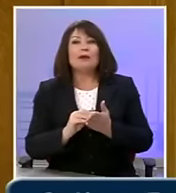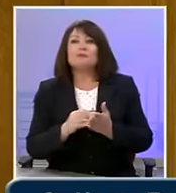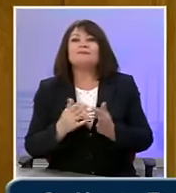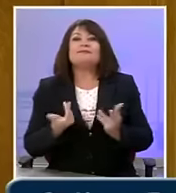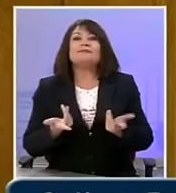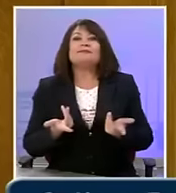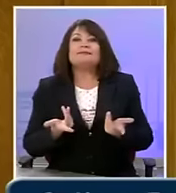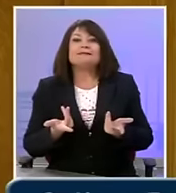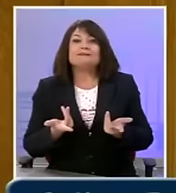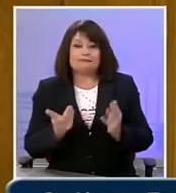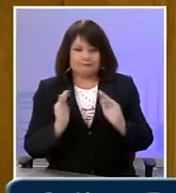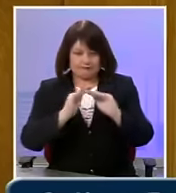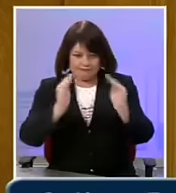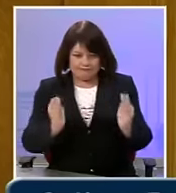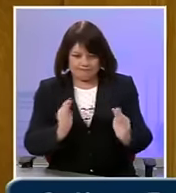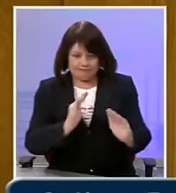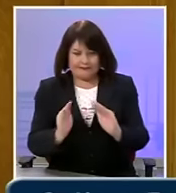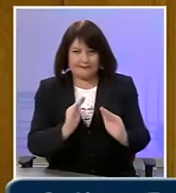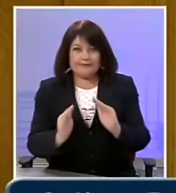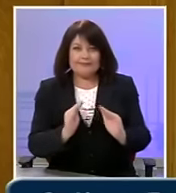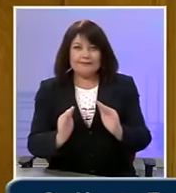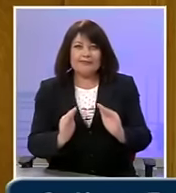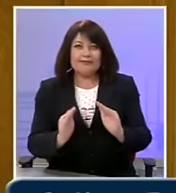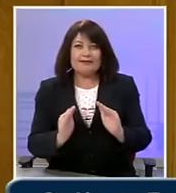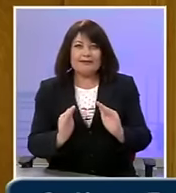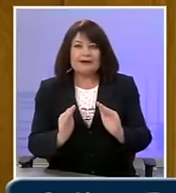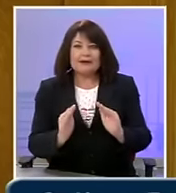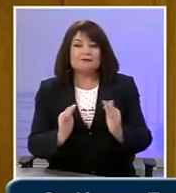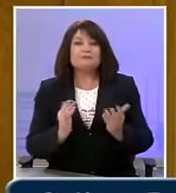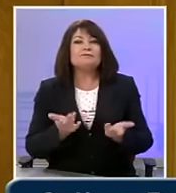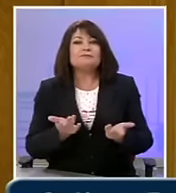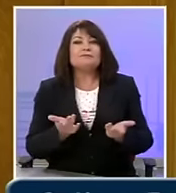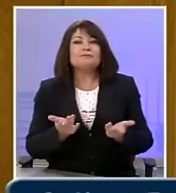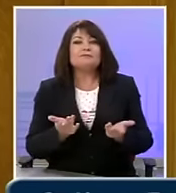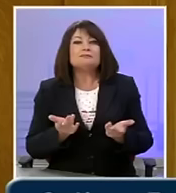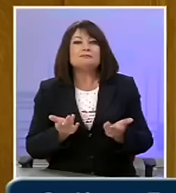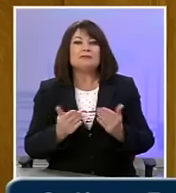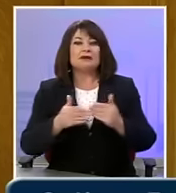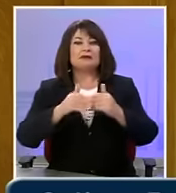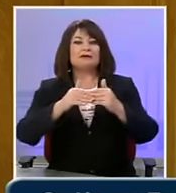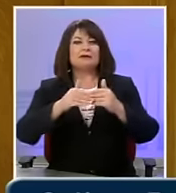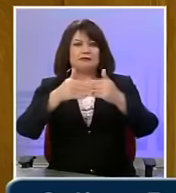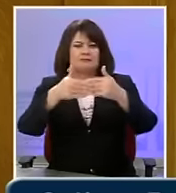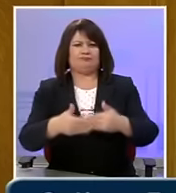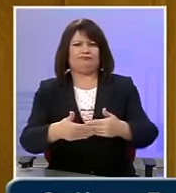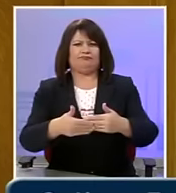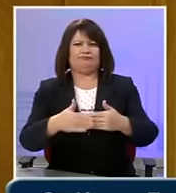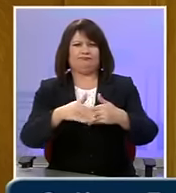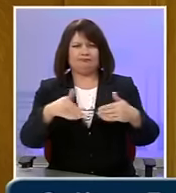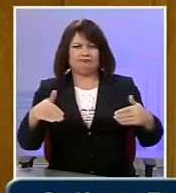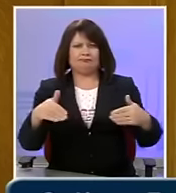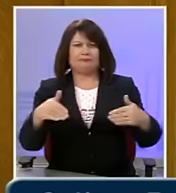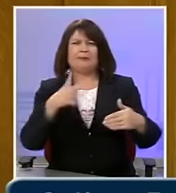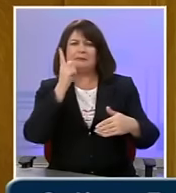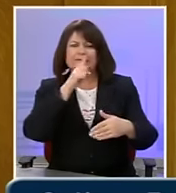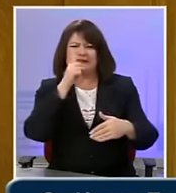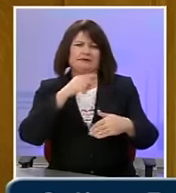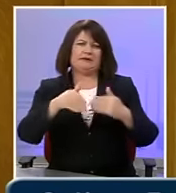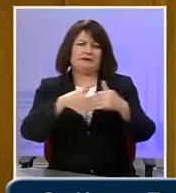έναν προστατευτισμό και να προστατευτείτε από σύνορα, χάρτινα σύνορα θα